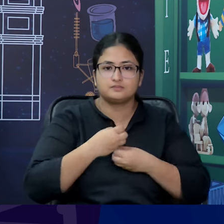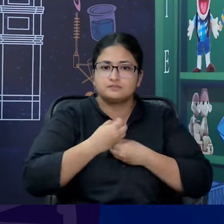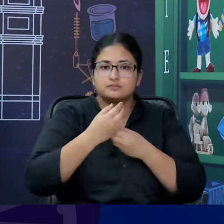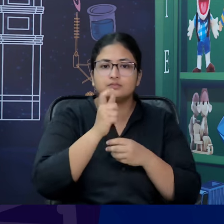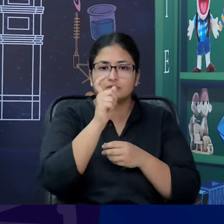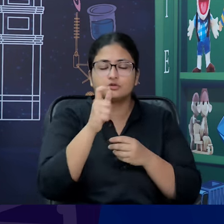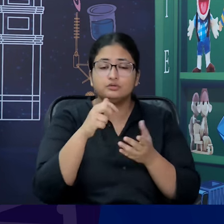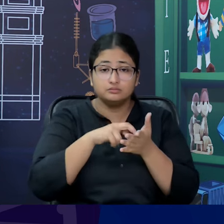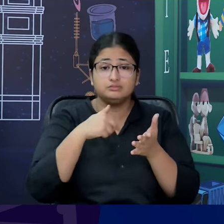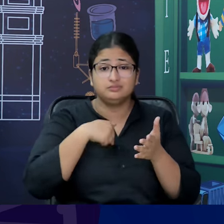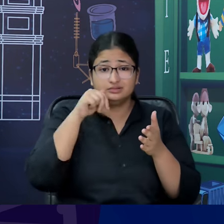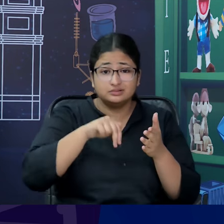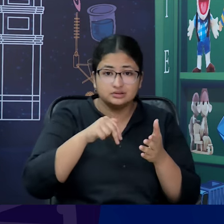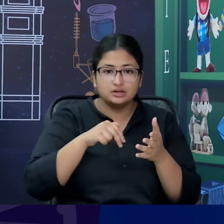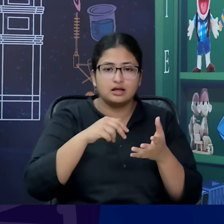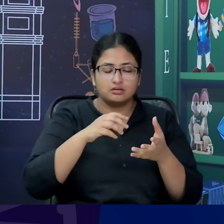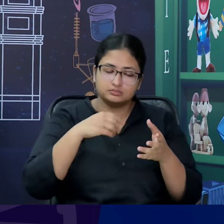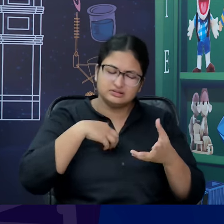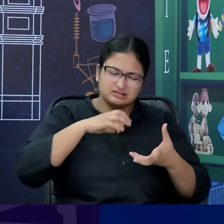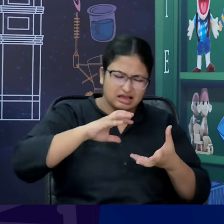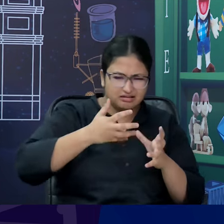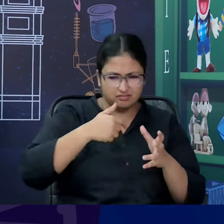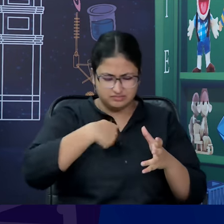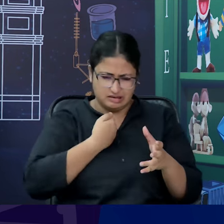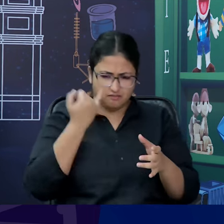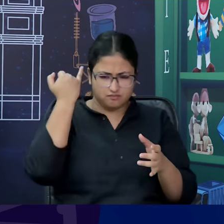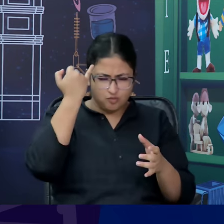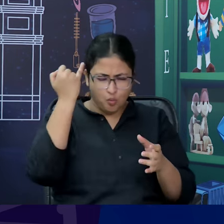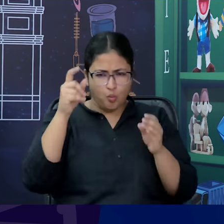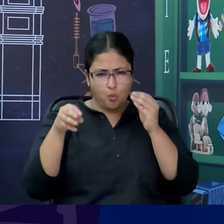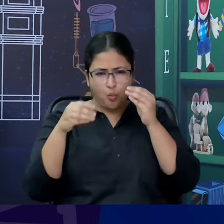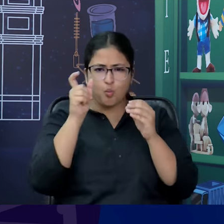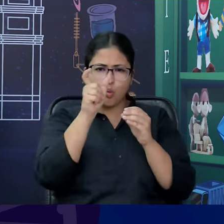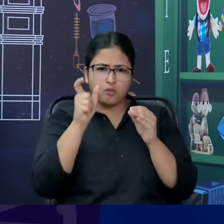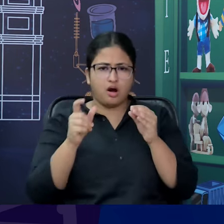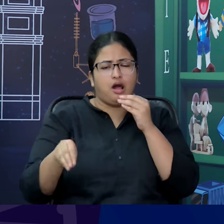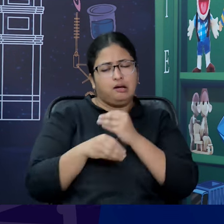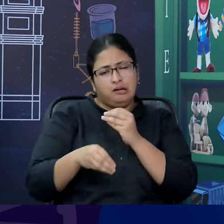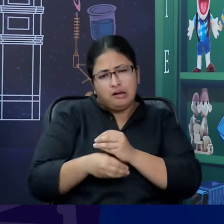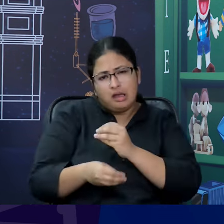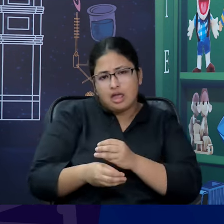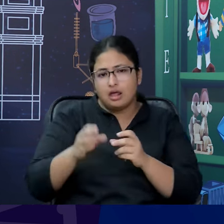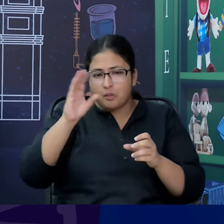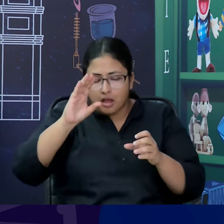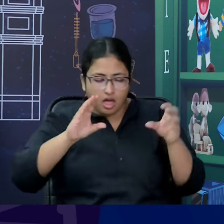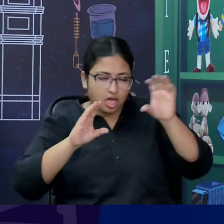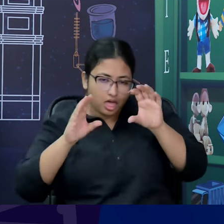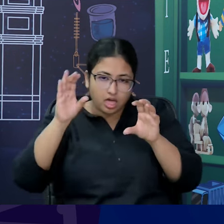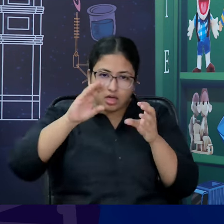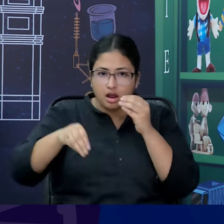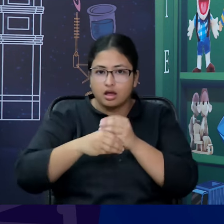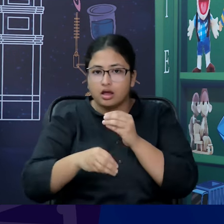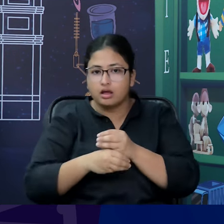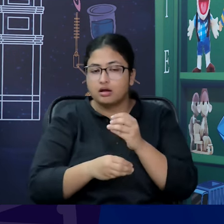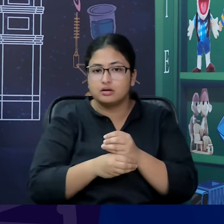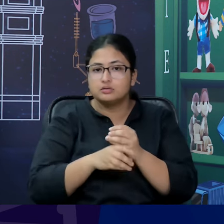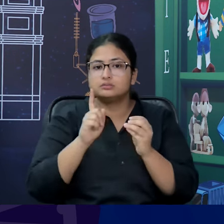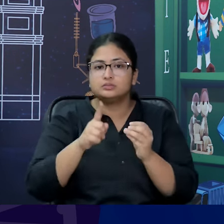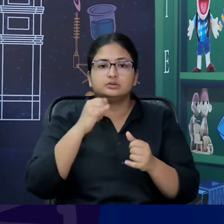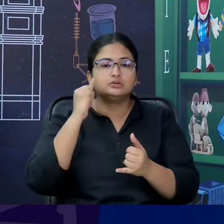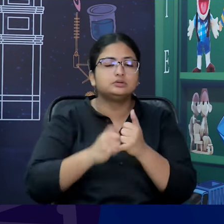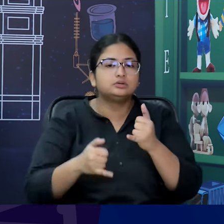ने उसे खूब तोड़ा मरोड़ा उल्टा पलटा ताकि वह कुछ उसकी समस्या को समझ सके लेकिन उसे समझने का अवसर